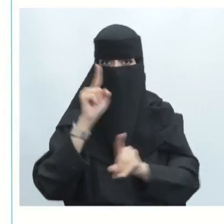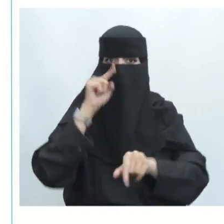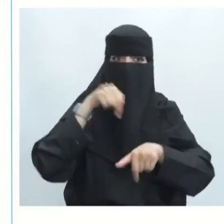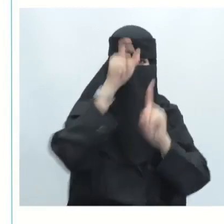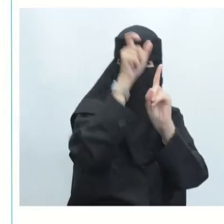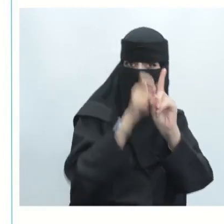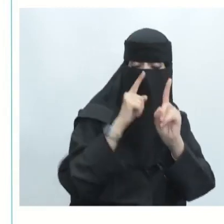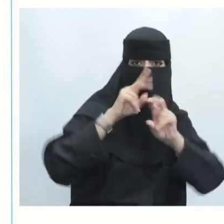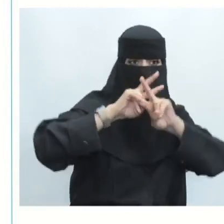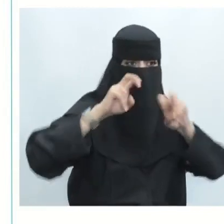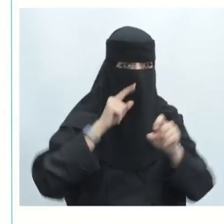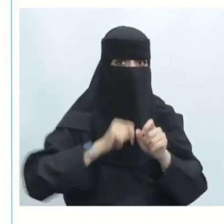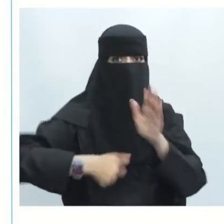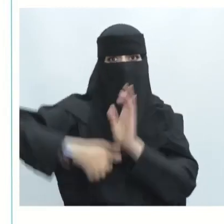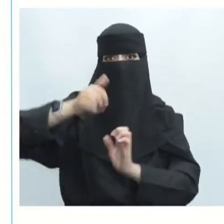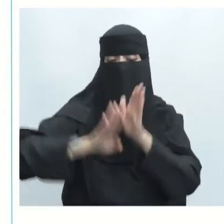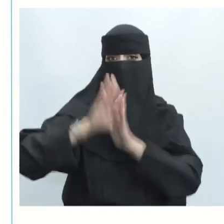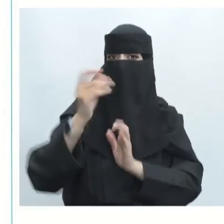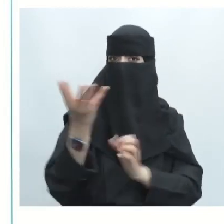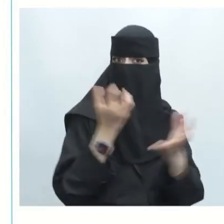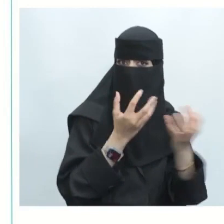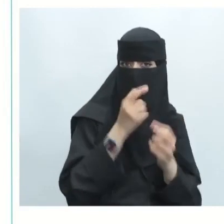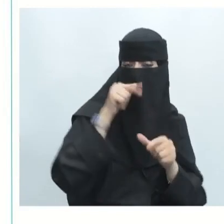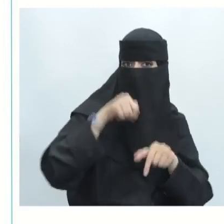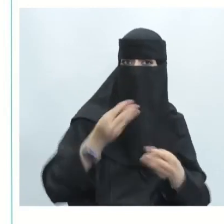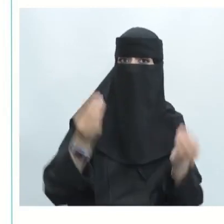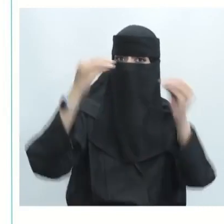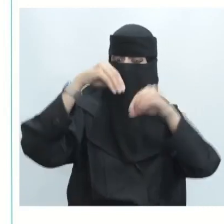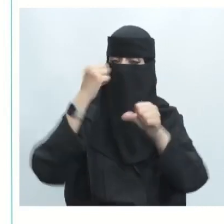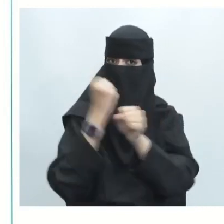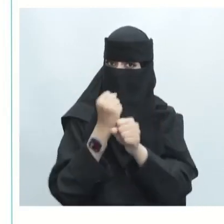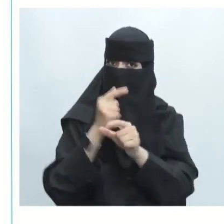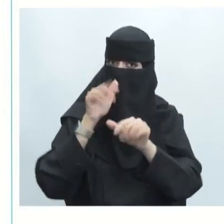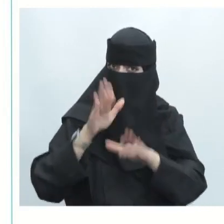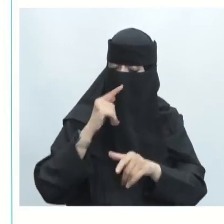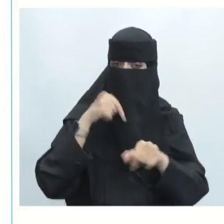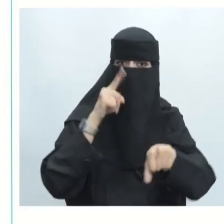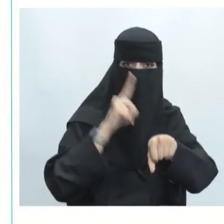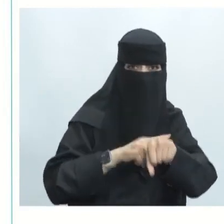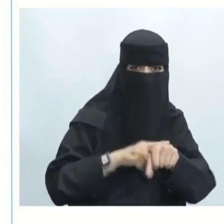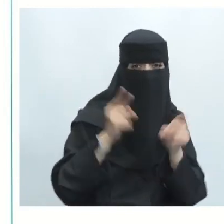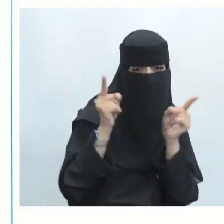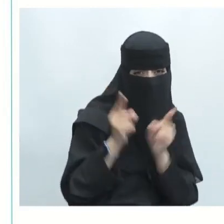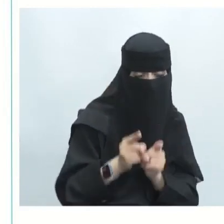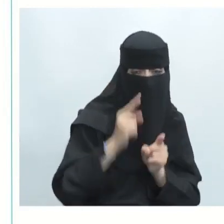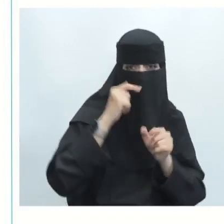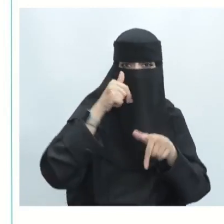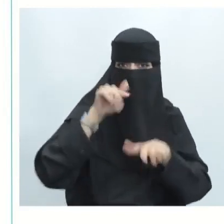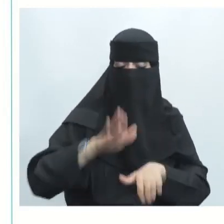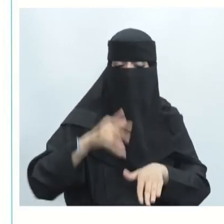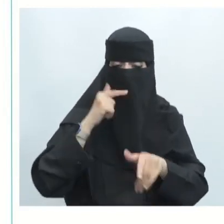قد يكونون يحتاجون الى مبالغ في زياده الاعباء وكذلك في التزام بشكل اكبر كذلك